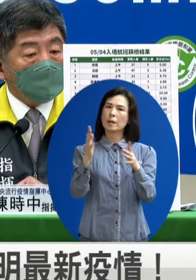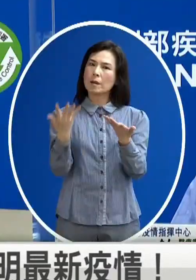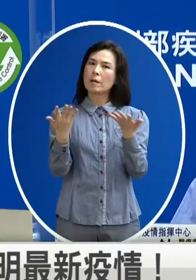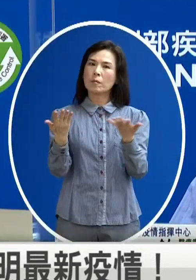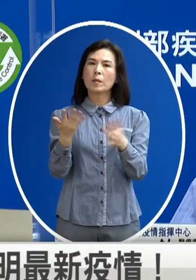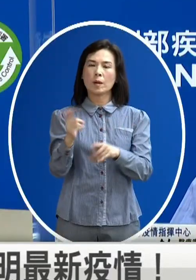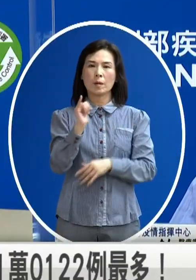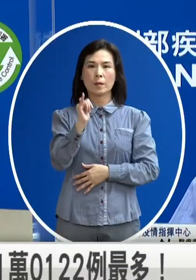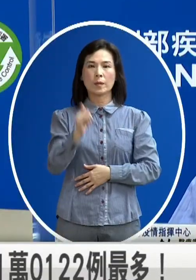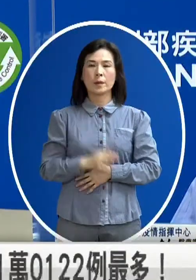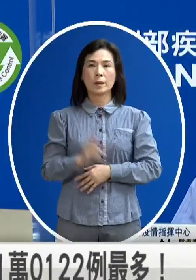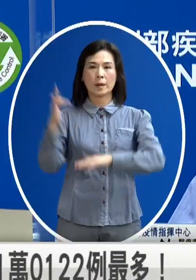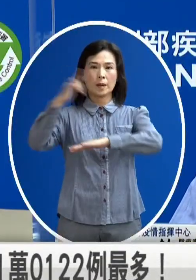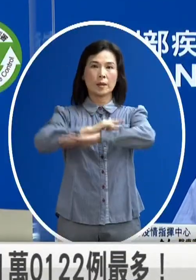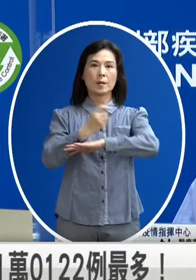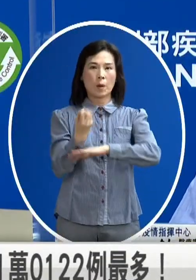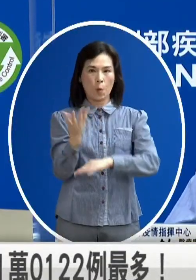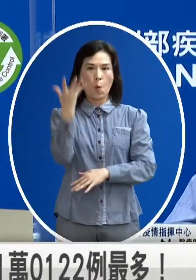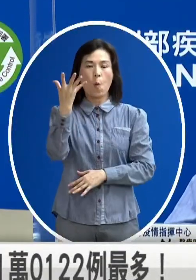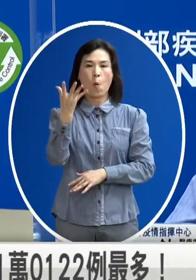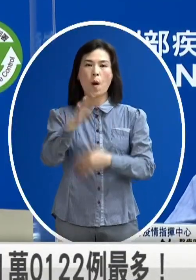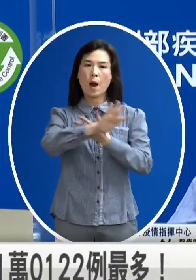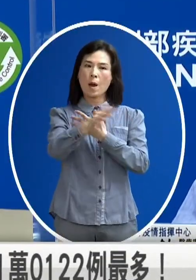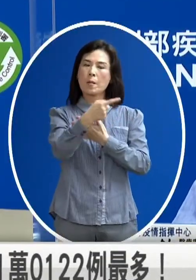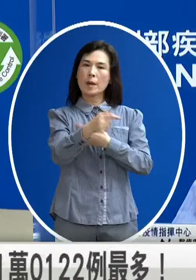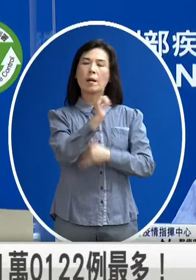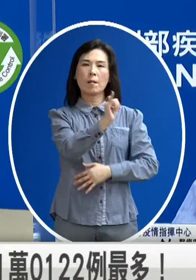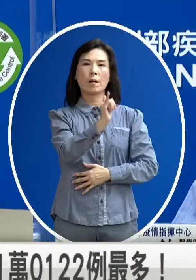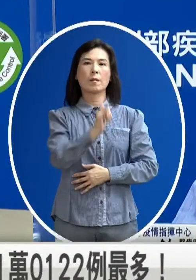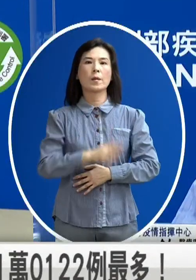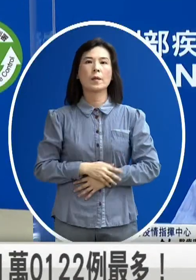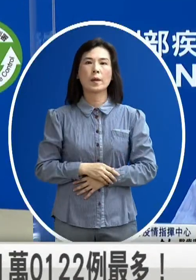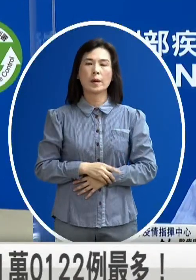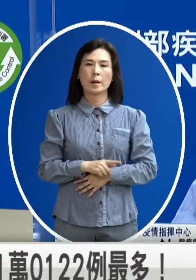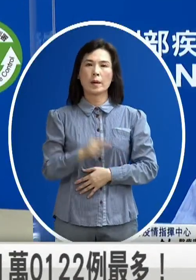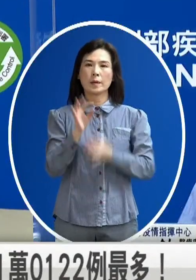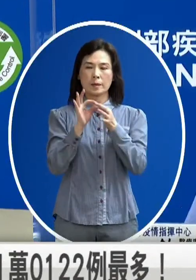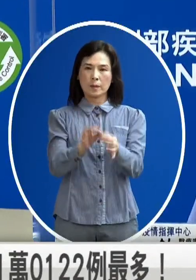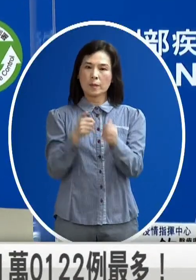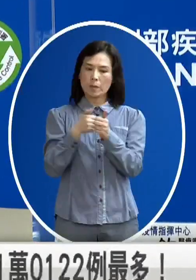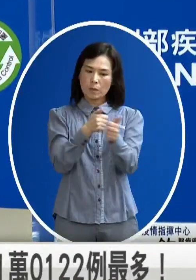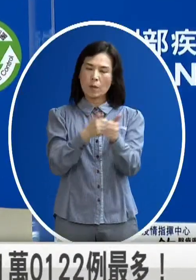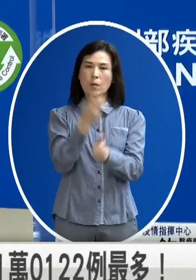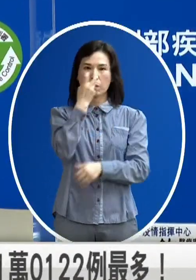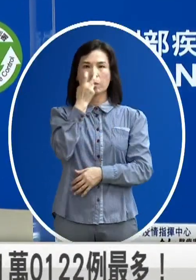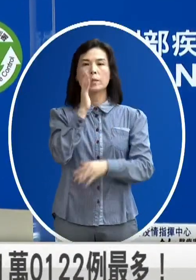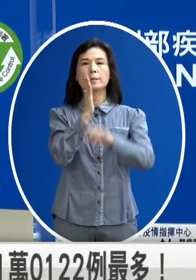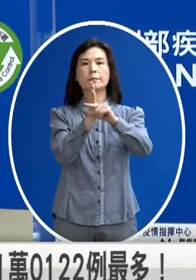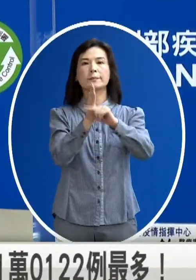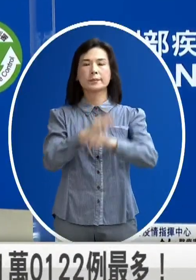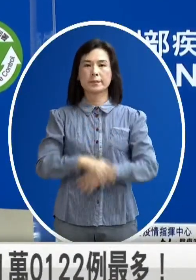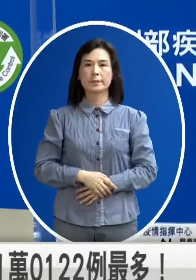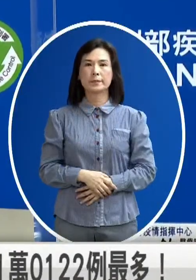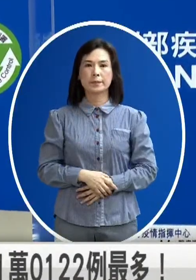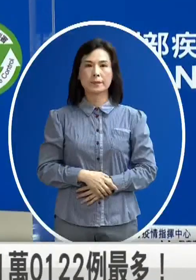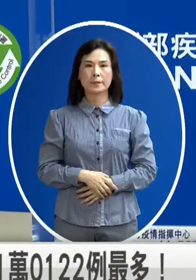一班哈，特别多，其他几班还算是稳定哈，那持续在观察。